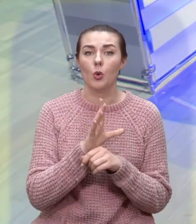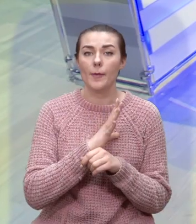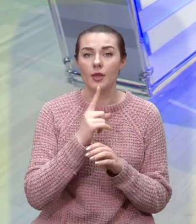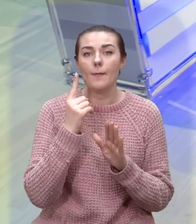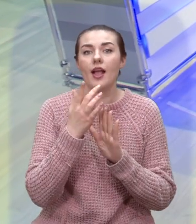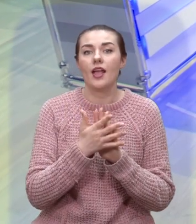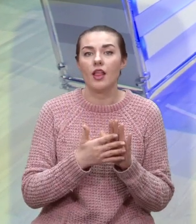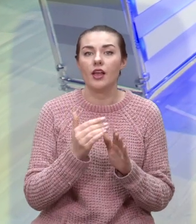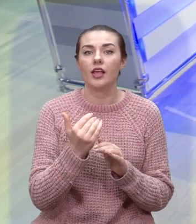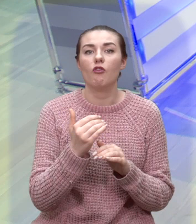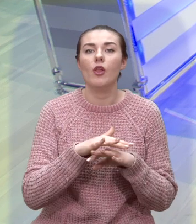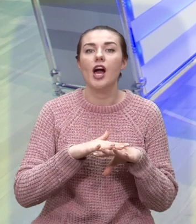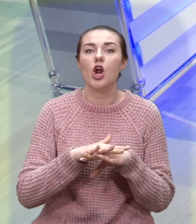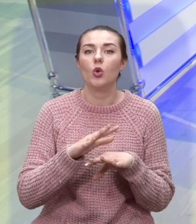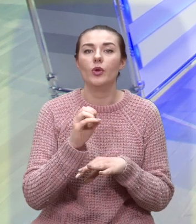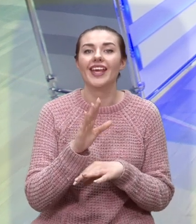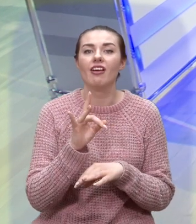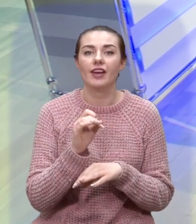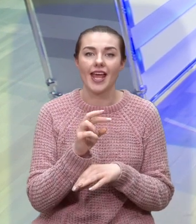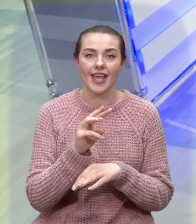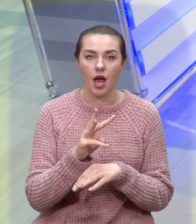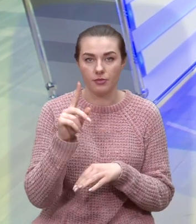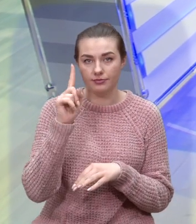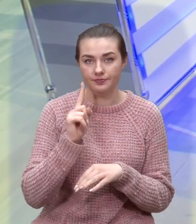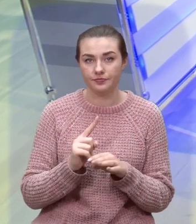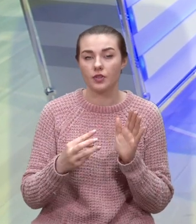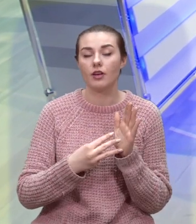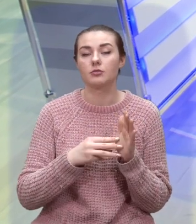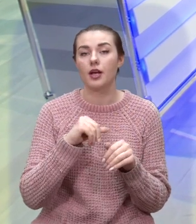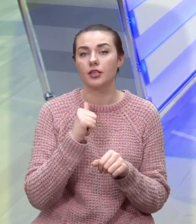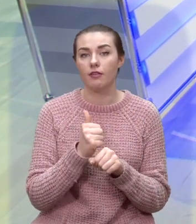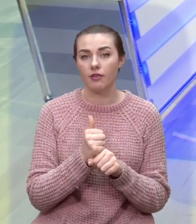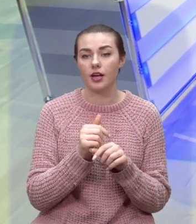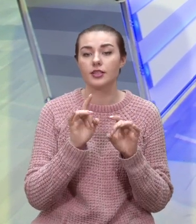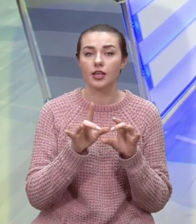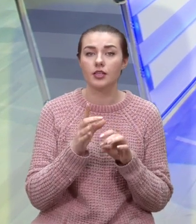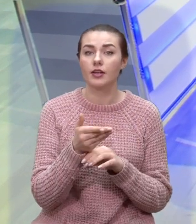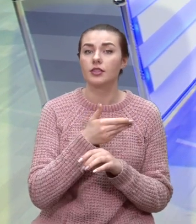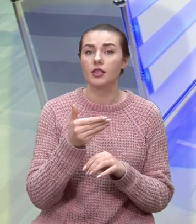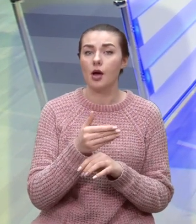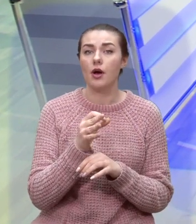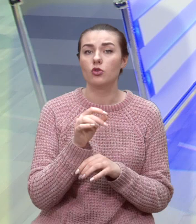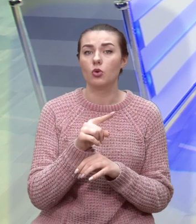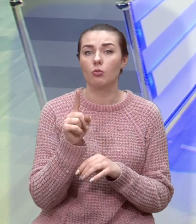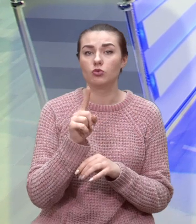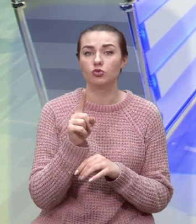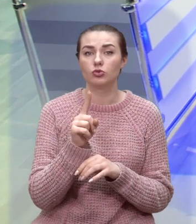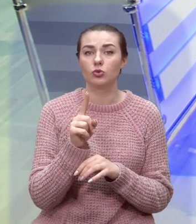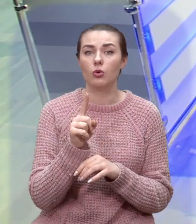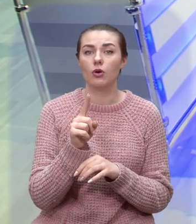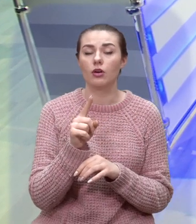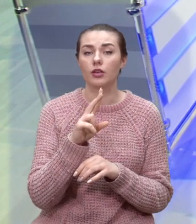должно быть понятно его народу евреем и вот 8 глава она повествует нам о том